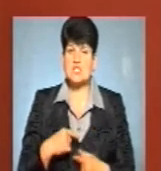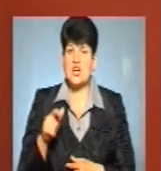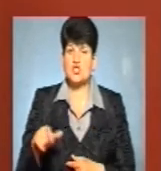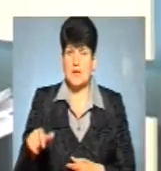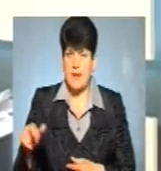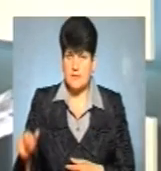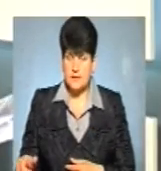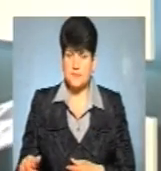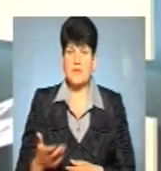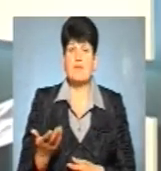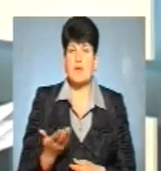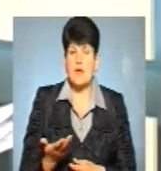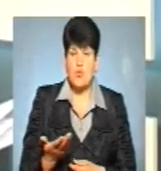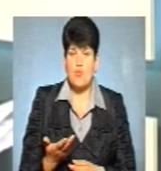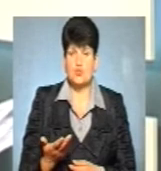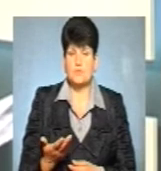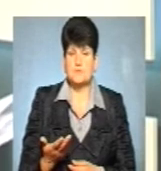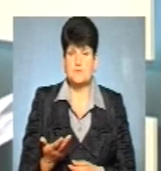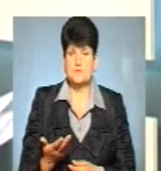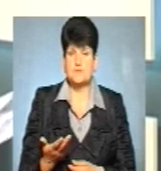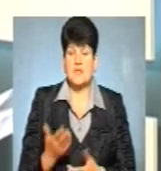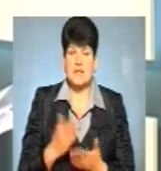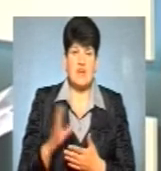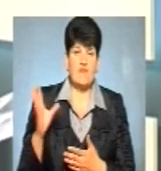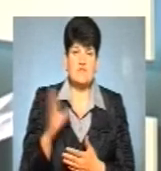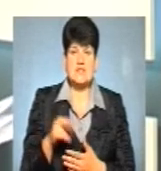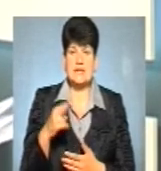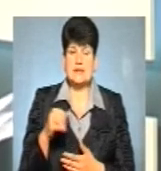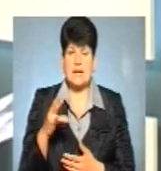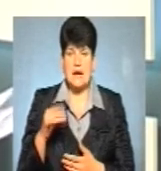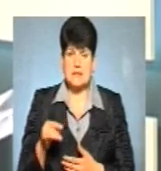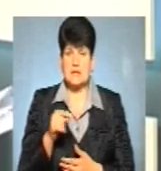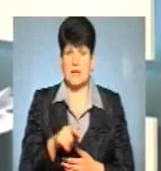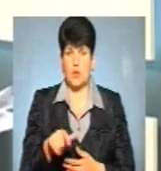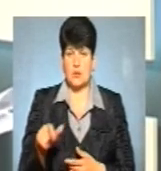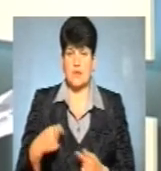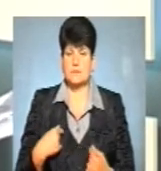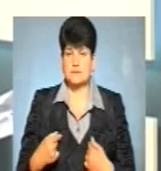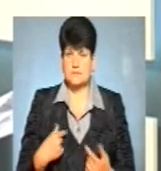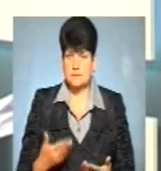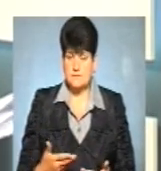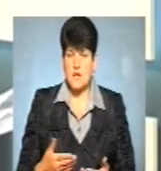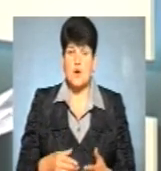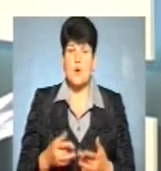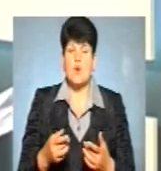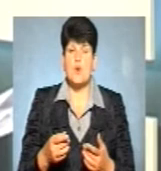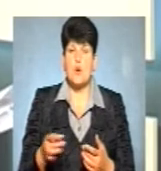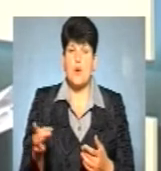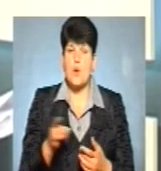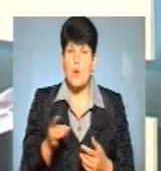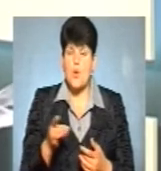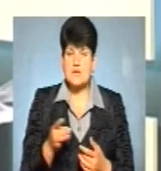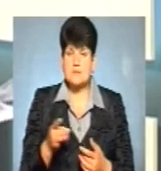якому є всі дані тих осіб, які постраждали, розмір збитків, які